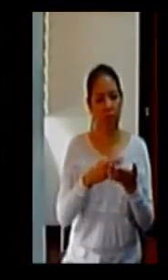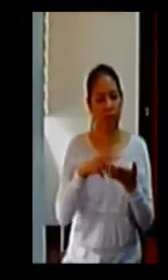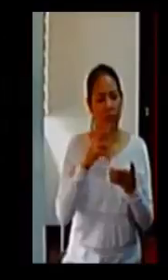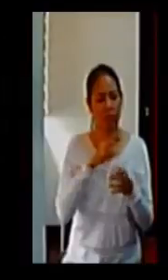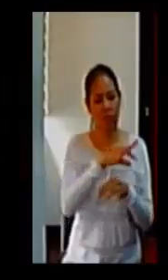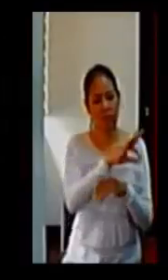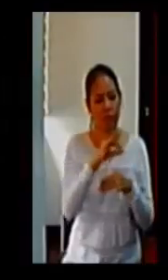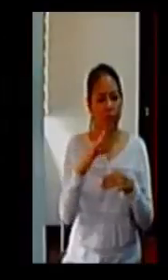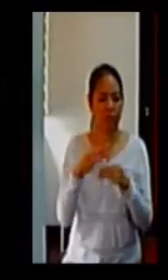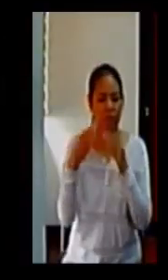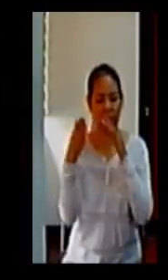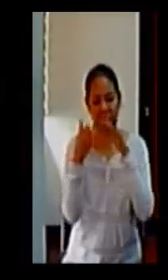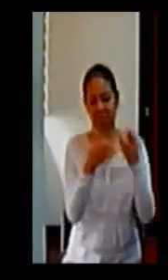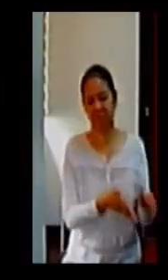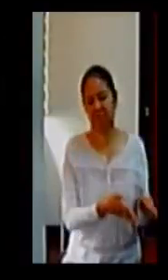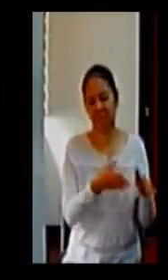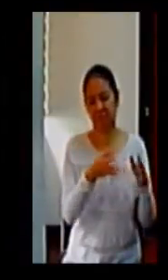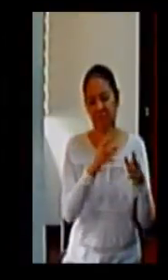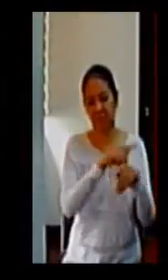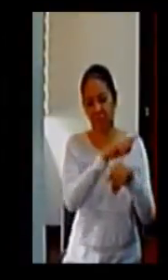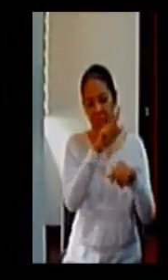land na.